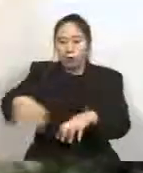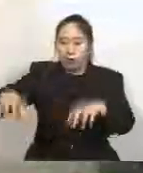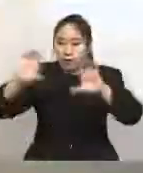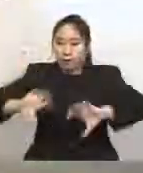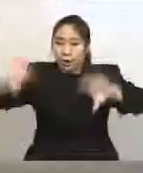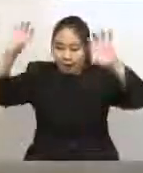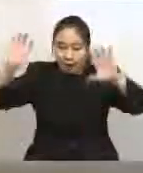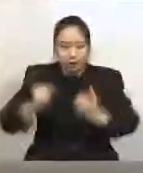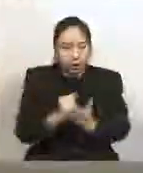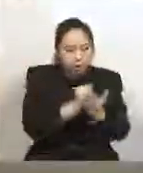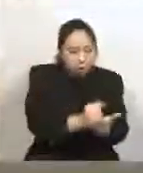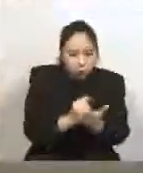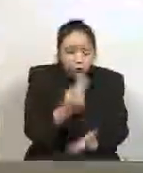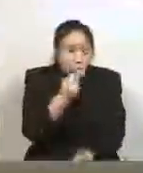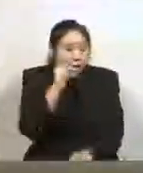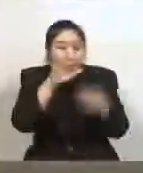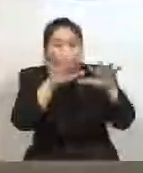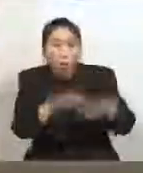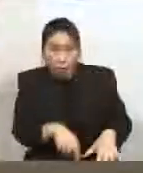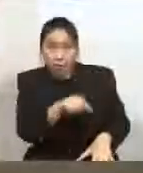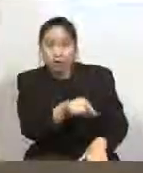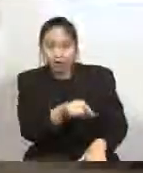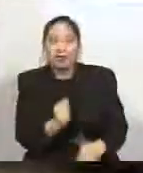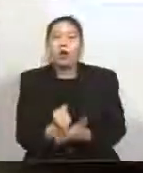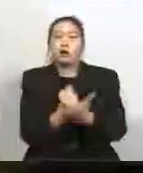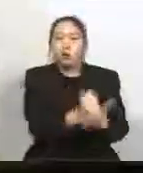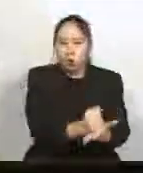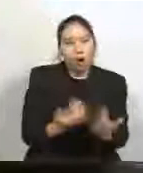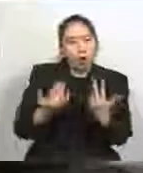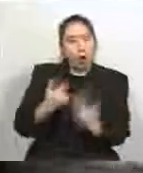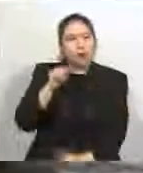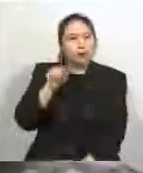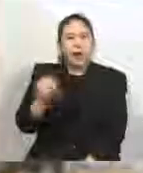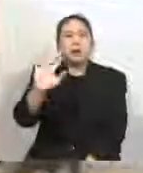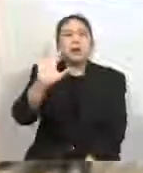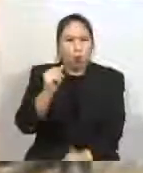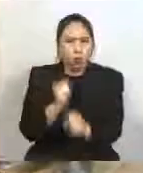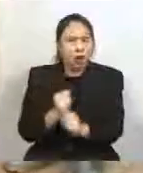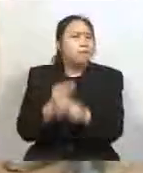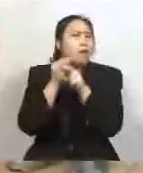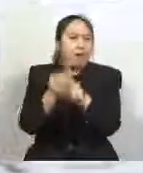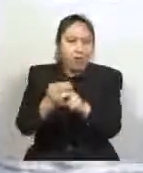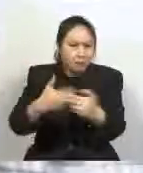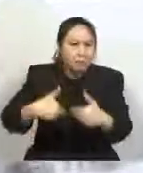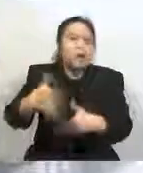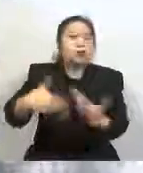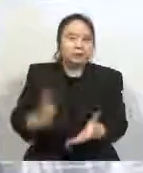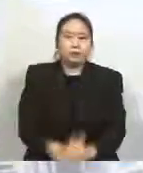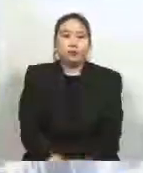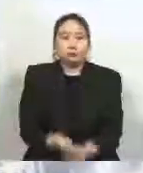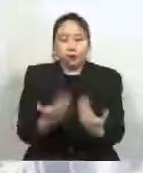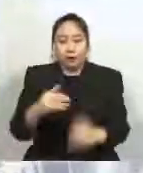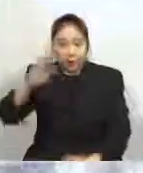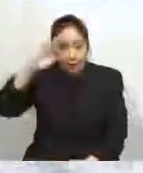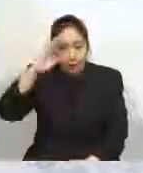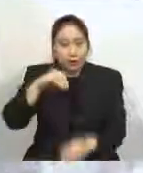จพื้นที่เพื่อฟื้นฟูหลังน้ำลดโดยไม่ต้องรอให้สั่งการหากสามารถดำเนินการได้ก็ให้ทำในทันทีค่ะส่วนทหารที่เ